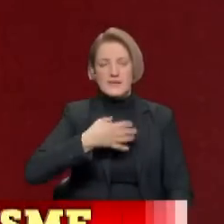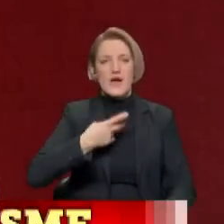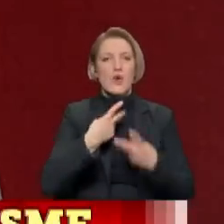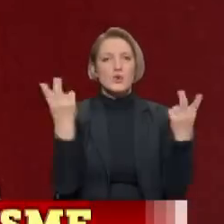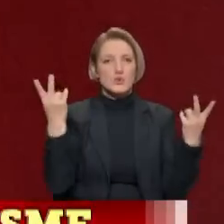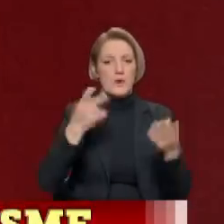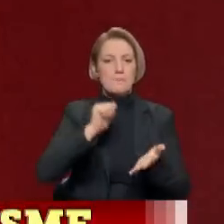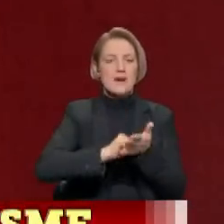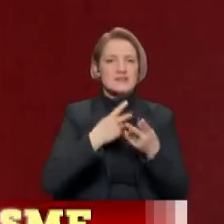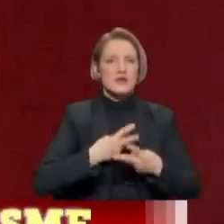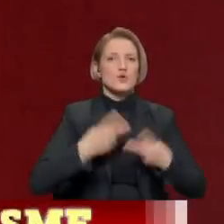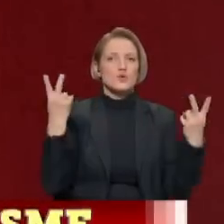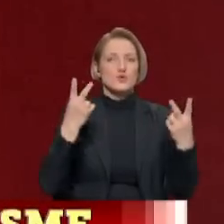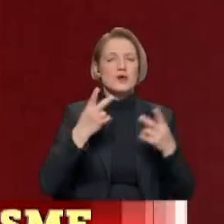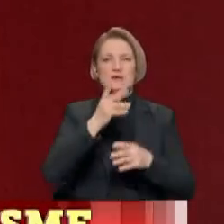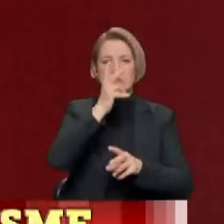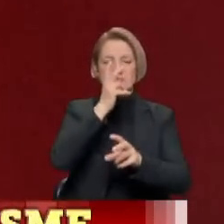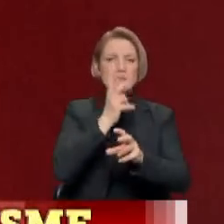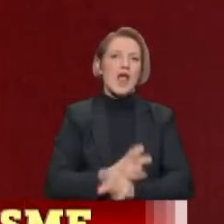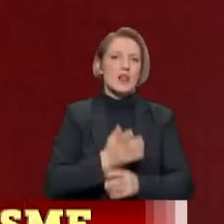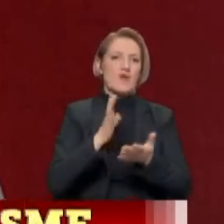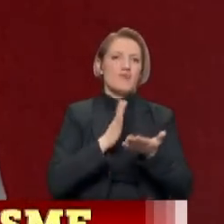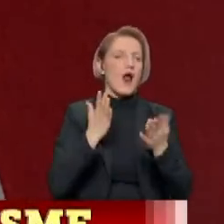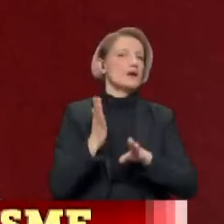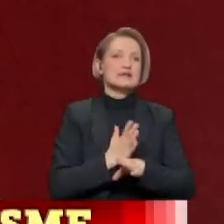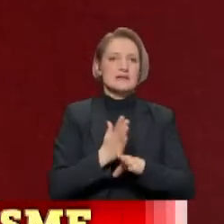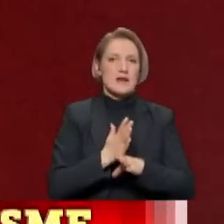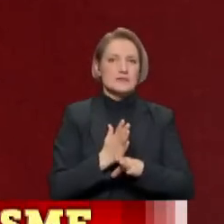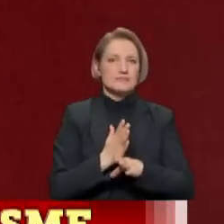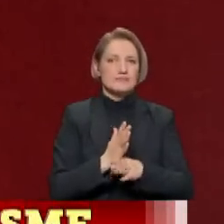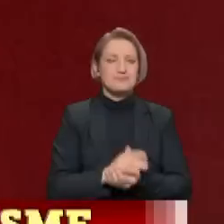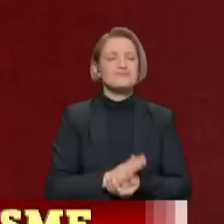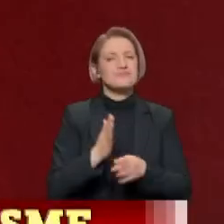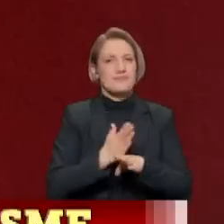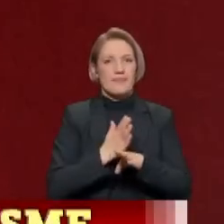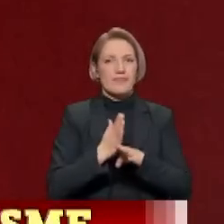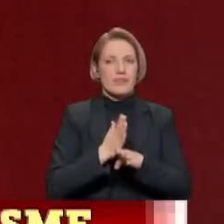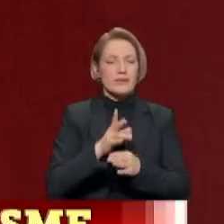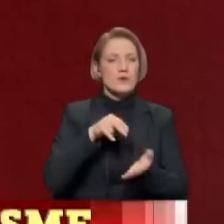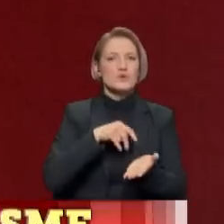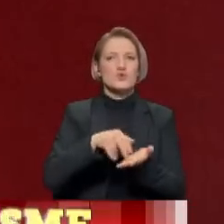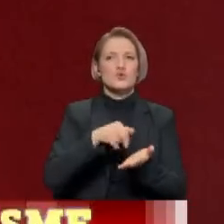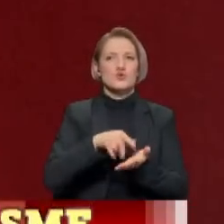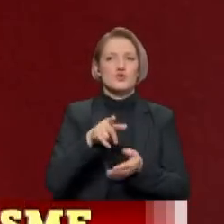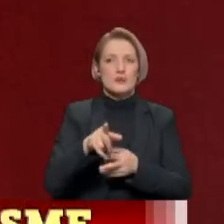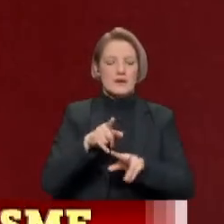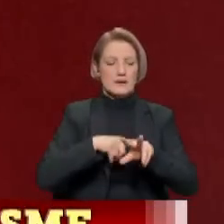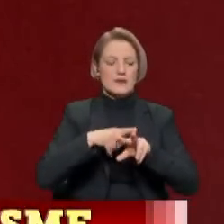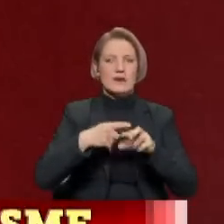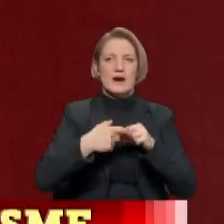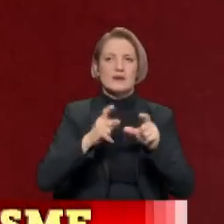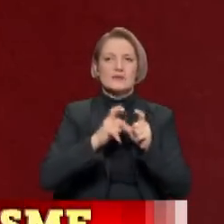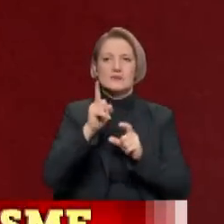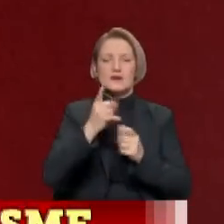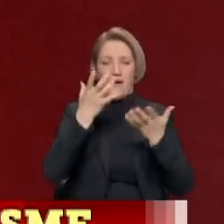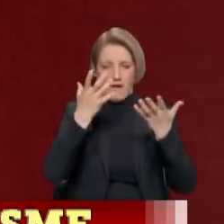özgürlüğüne hepsi ciddi tehdit altında. Neden? Neden? Çünkü yürütme yargıyı ağır bir